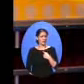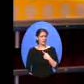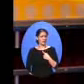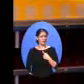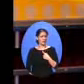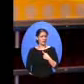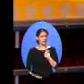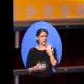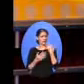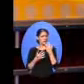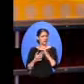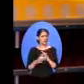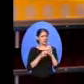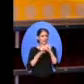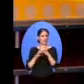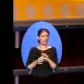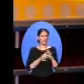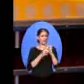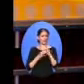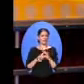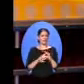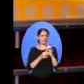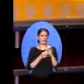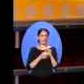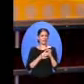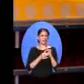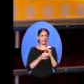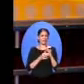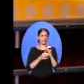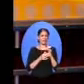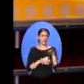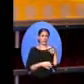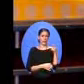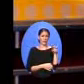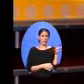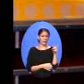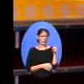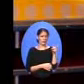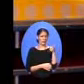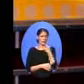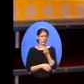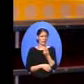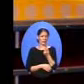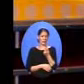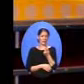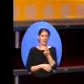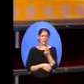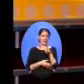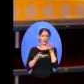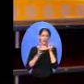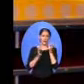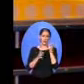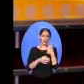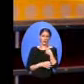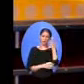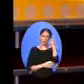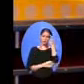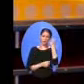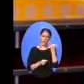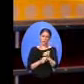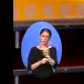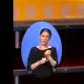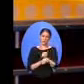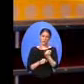את המשפטים האלה, ויותר מזה, הוא אמר, עד כדי כך חשבתי לעשות